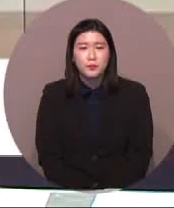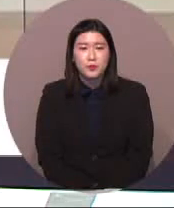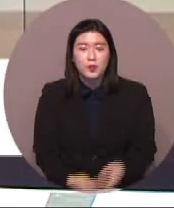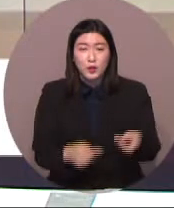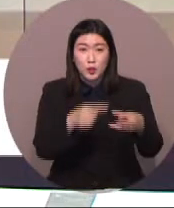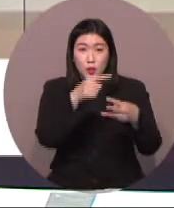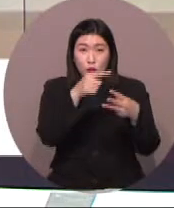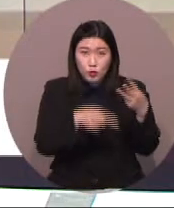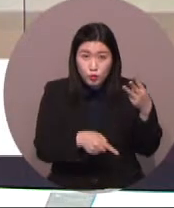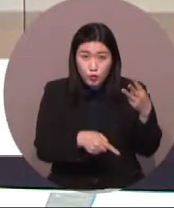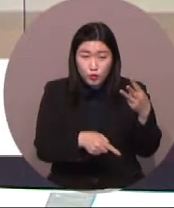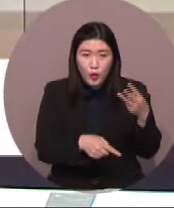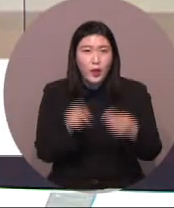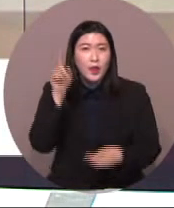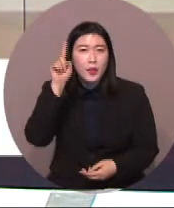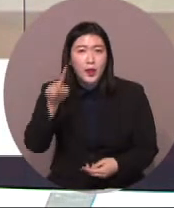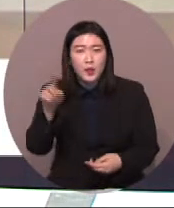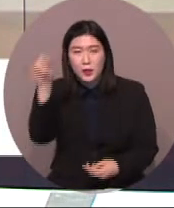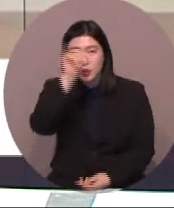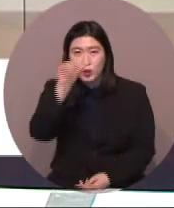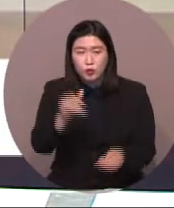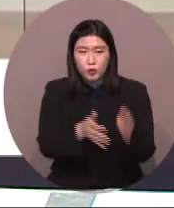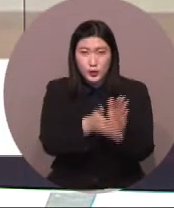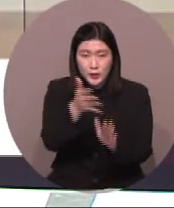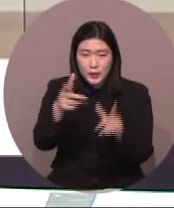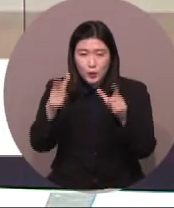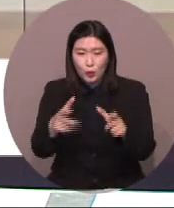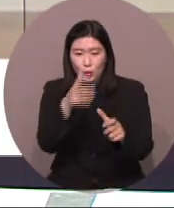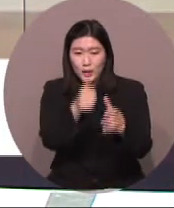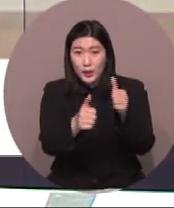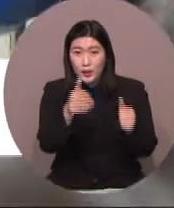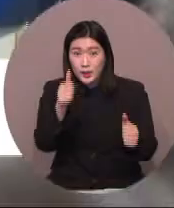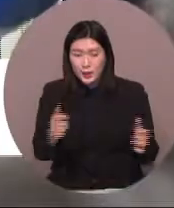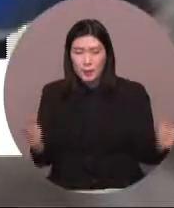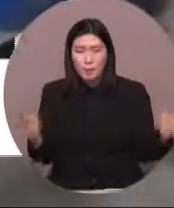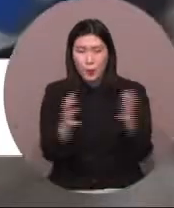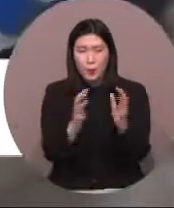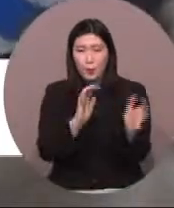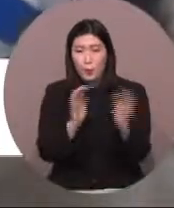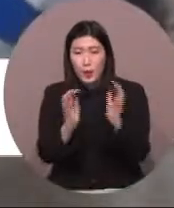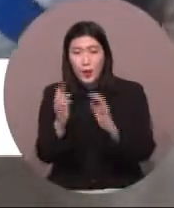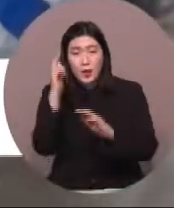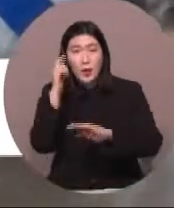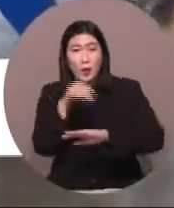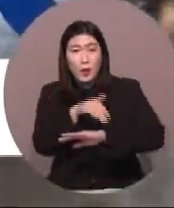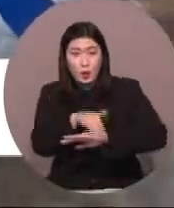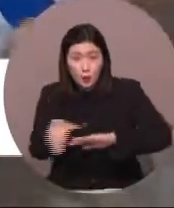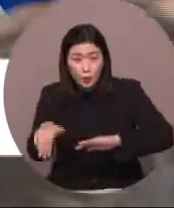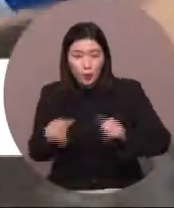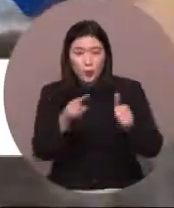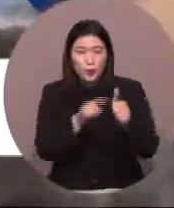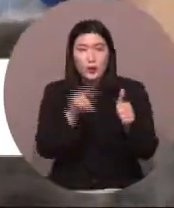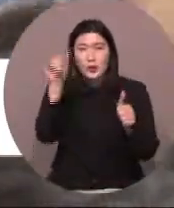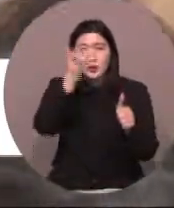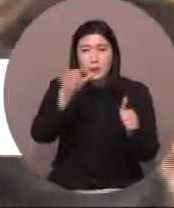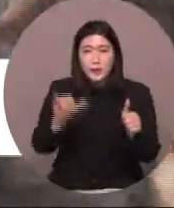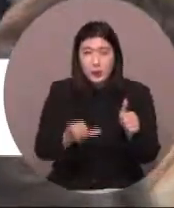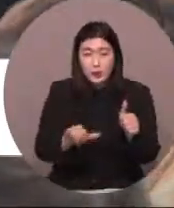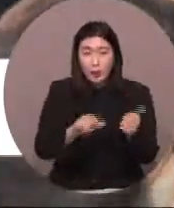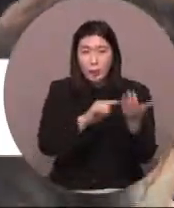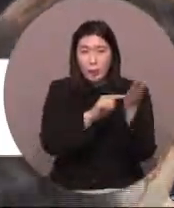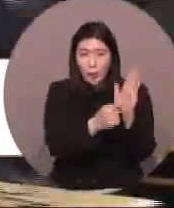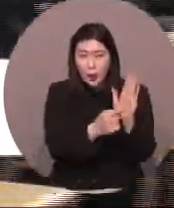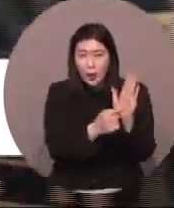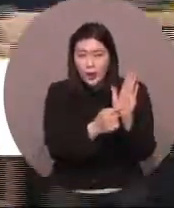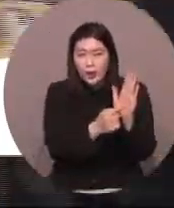윤석열 대통령 당선인이 내일 전국 시도지사 와 간담회를 갖는 가운데 윤 당선인의 지역 균형 발전 청사진